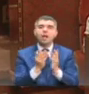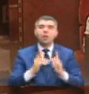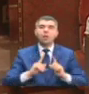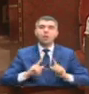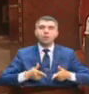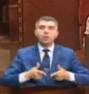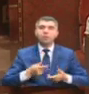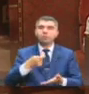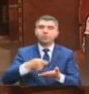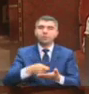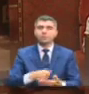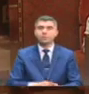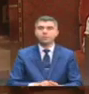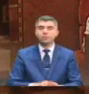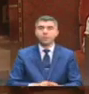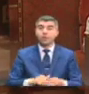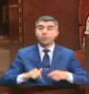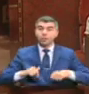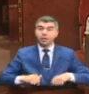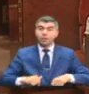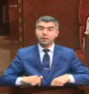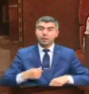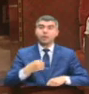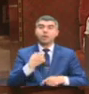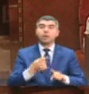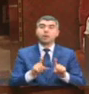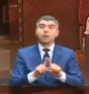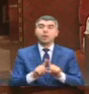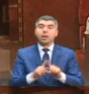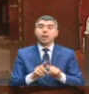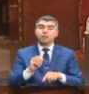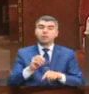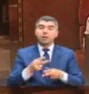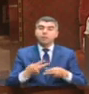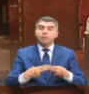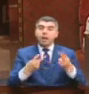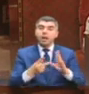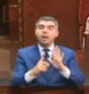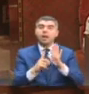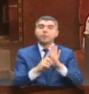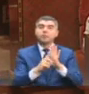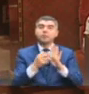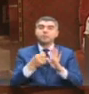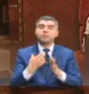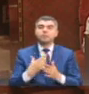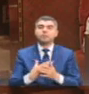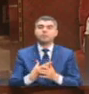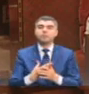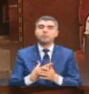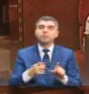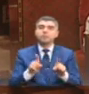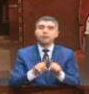الوزارة مع ذلك حضرت مشروع مرسوم يتعلق بمفهوم المدارس